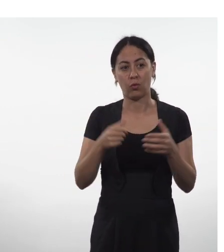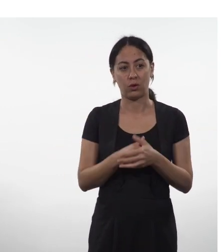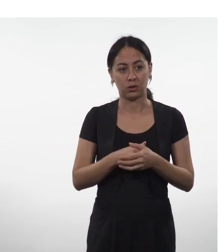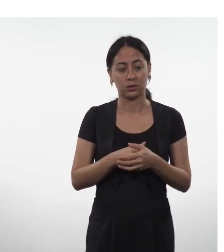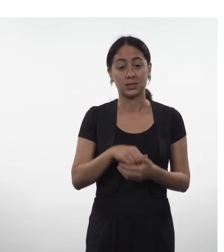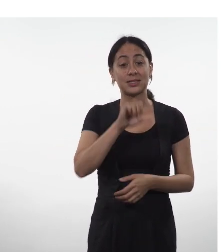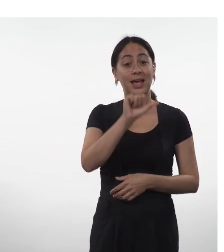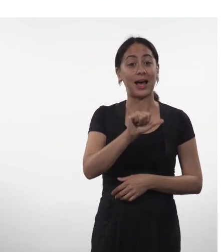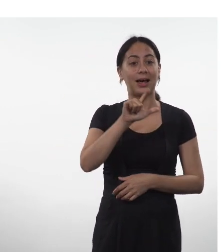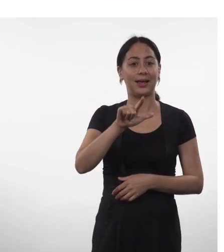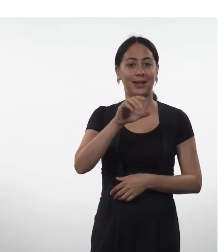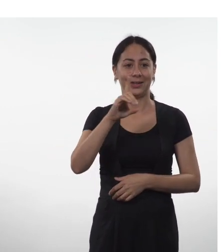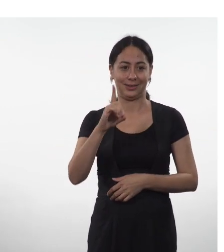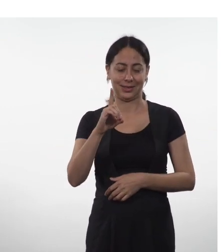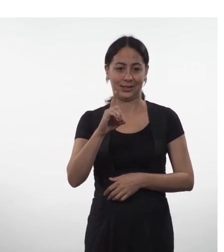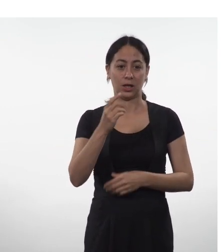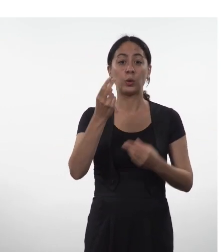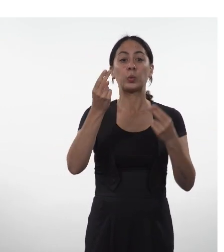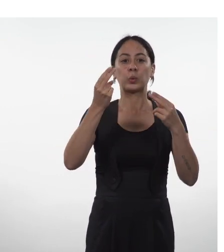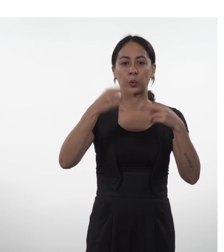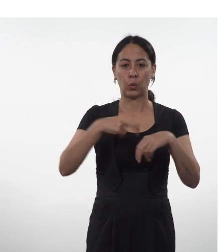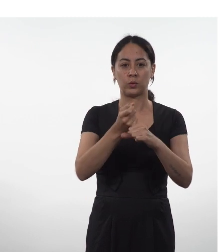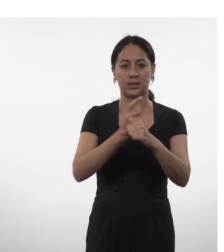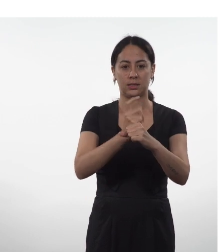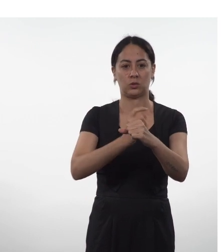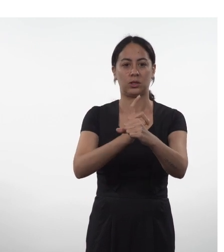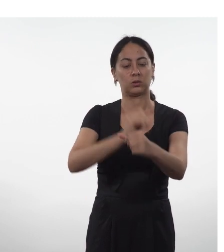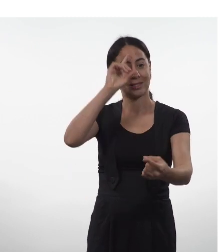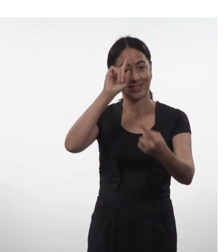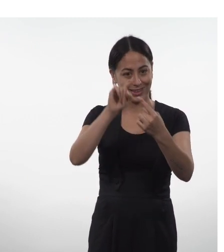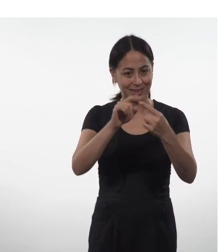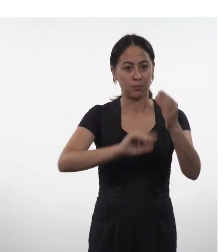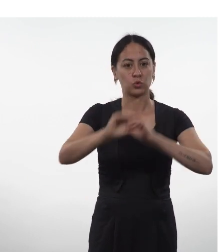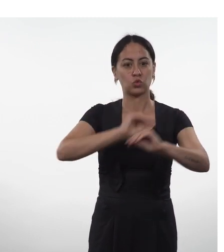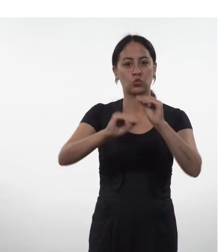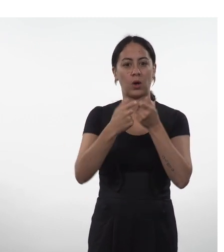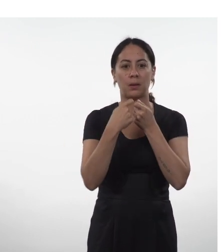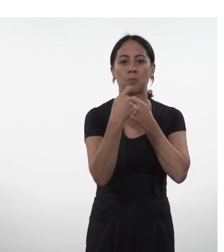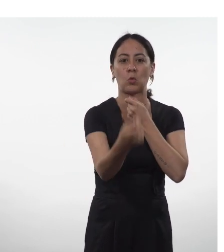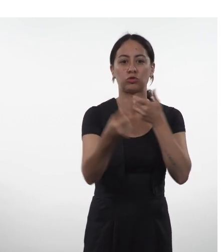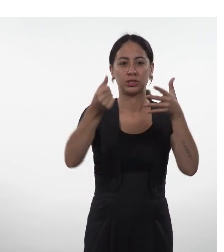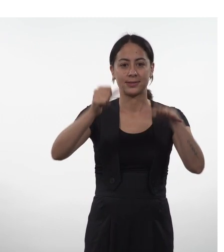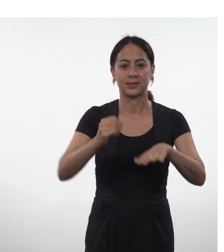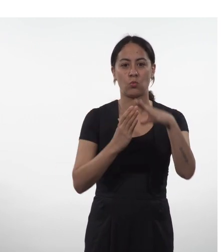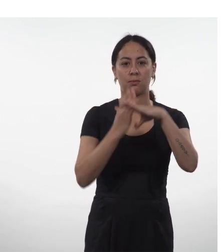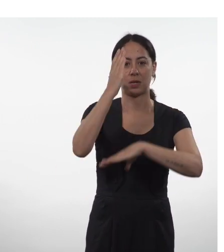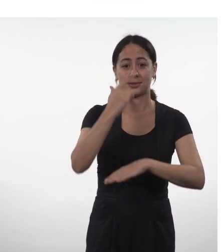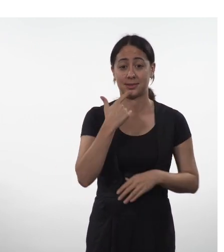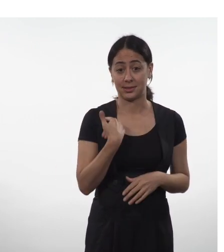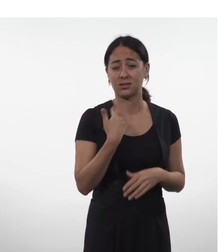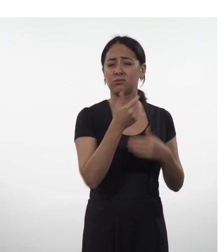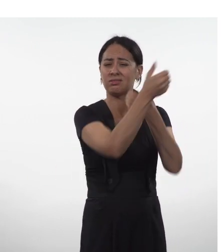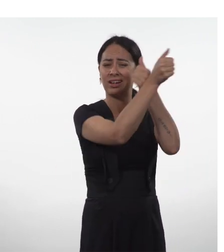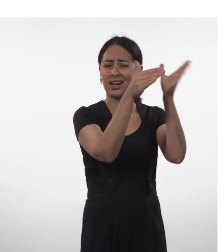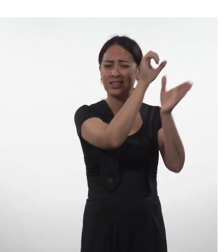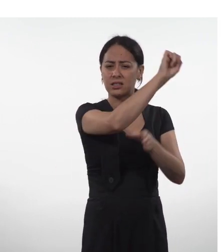d'ALD non exonérante, c'est-à-dire pour des soins prolongés de plus de 6 mois. Alors, en général, il faut négocier et expliquer aux caisses d'assurance maladie qui disent, mais votre